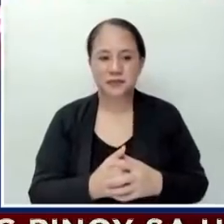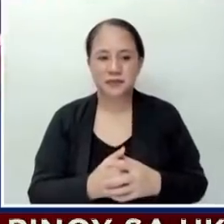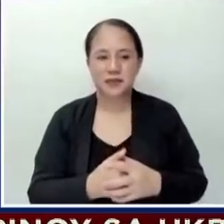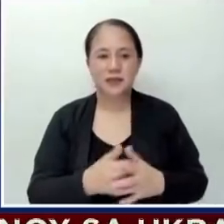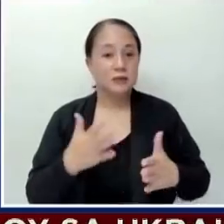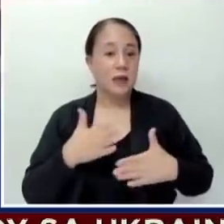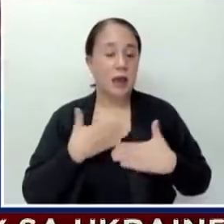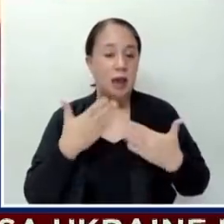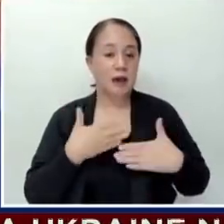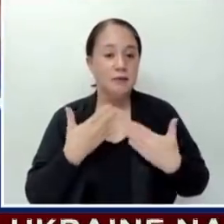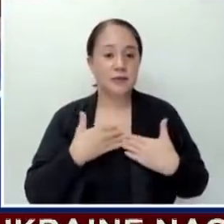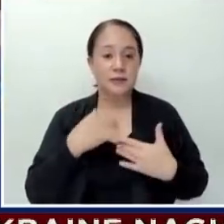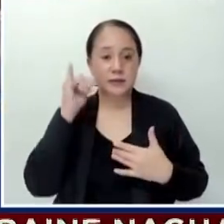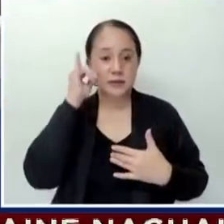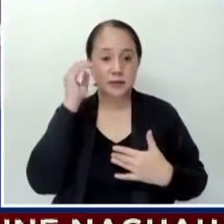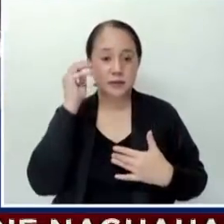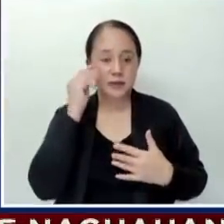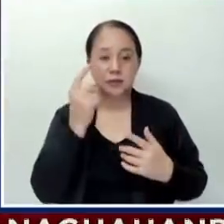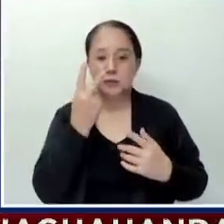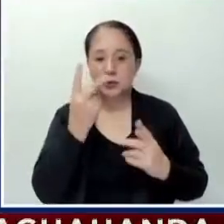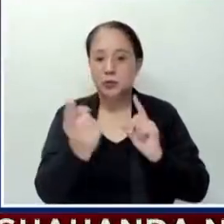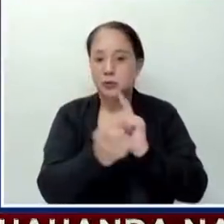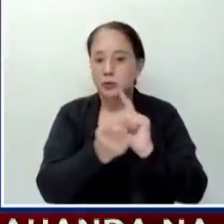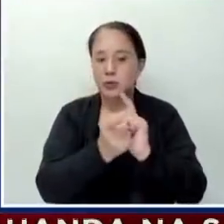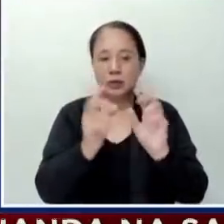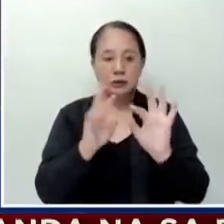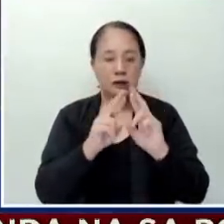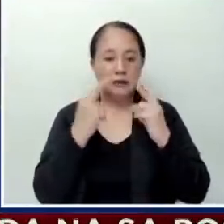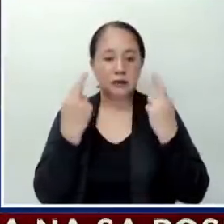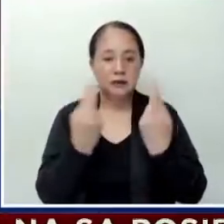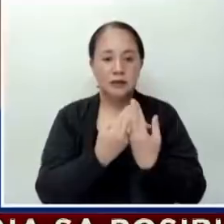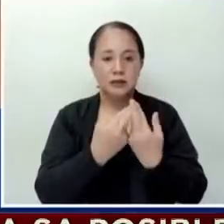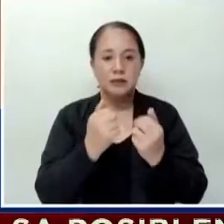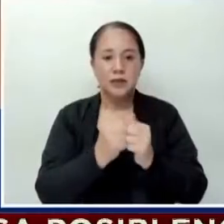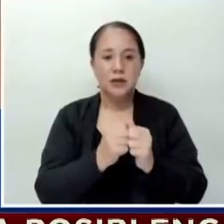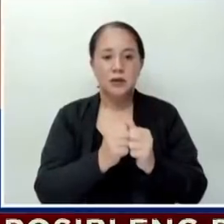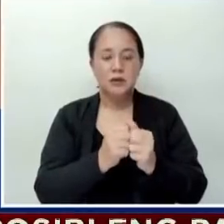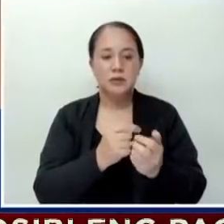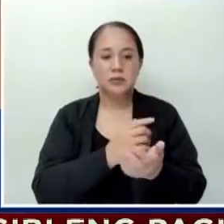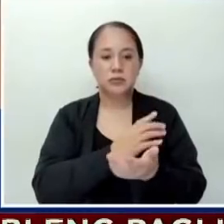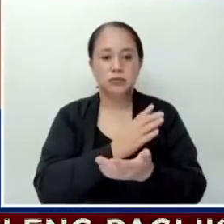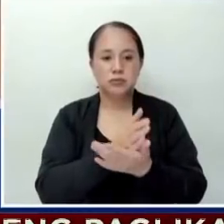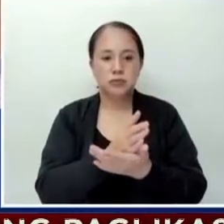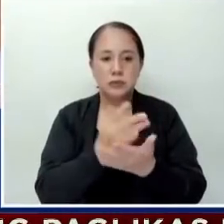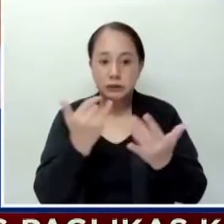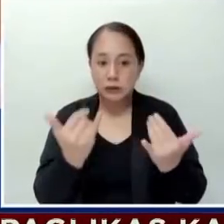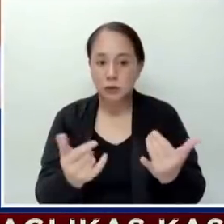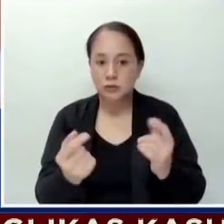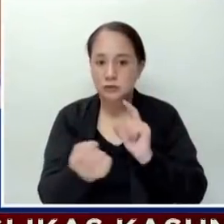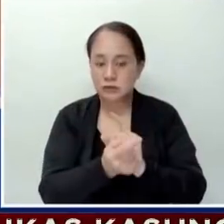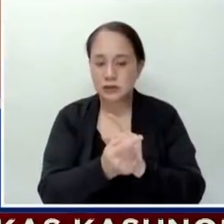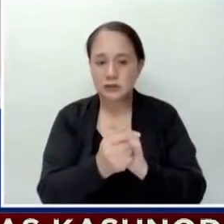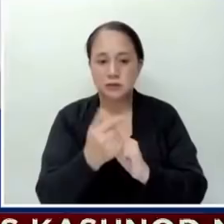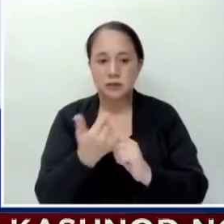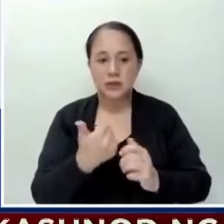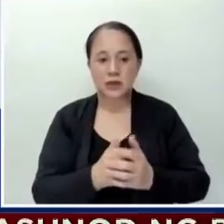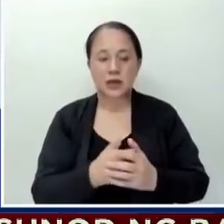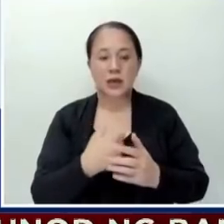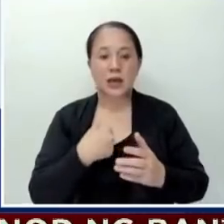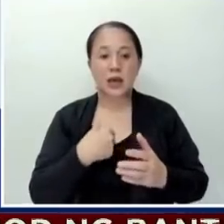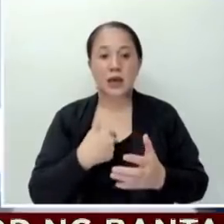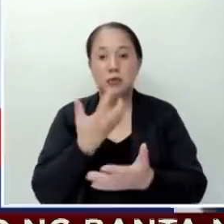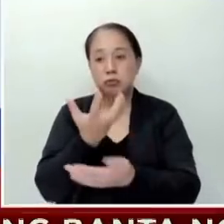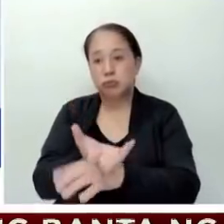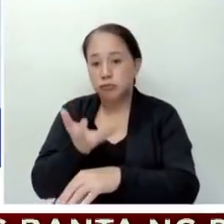Masaya rin si Moreno na makita ang mga kamag-anak na ang iba'y ngayon pa lamang niya nakilala. Pag sa squatter ka, galing ka sa